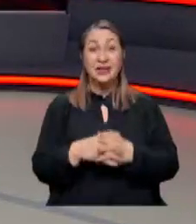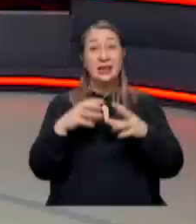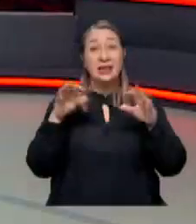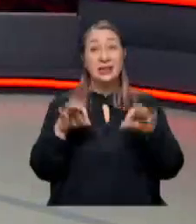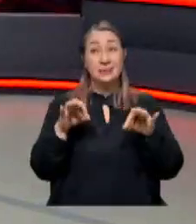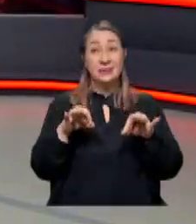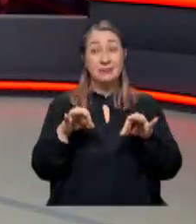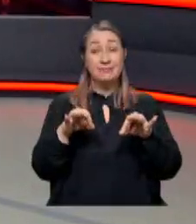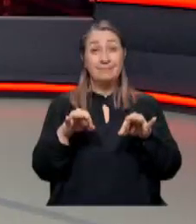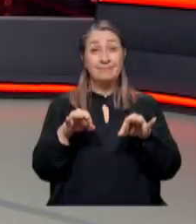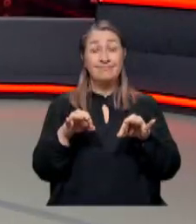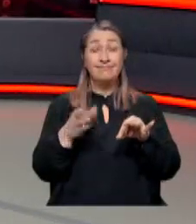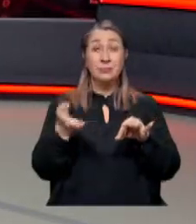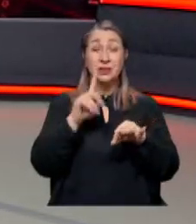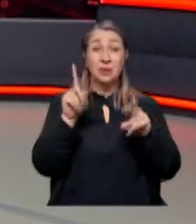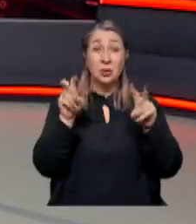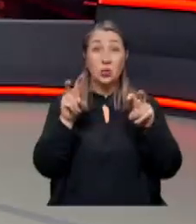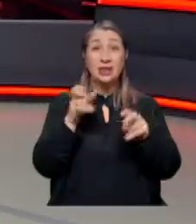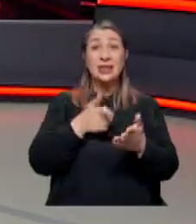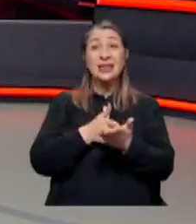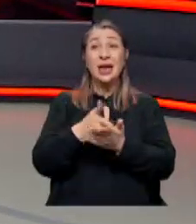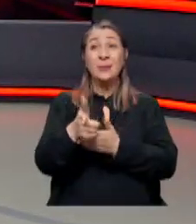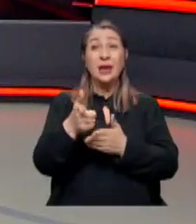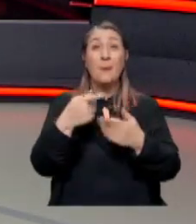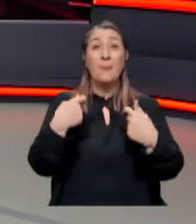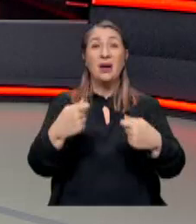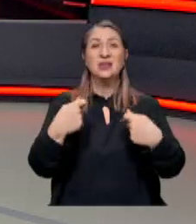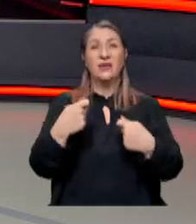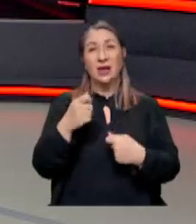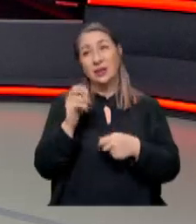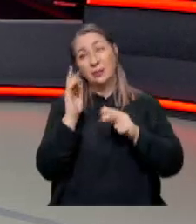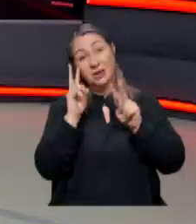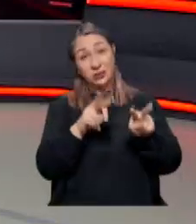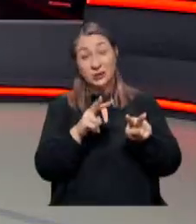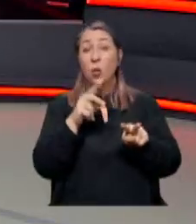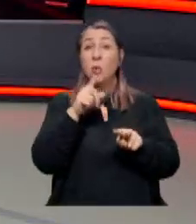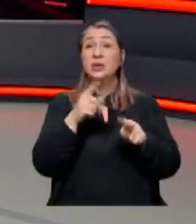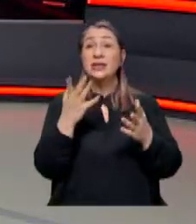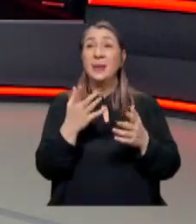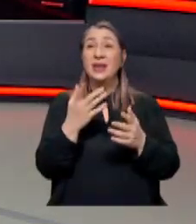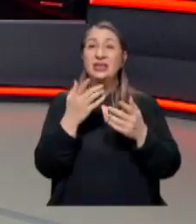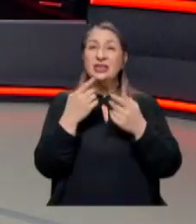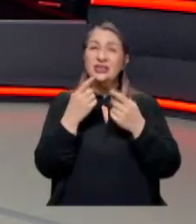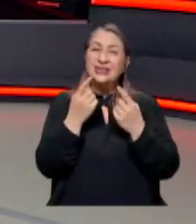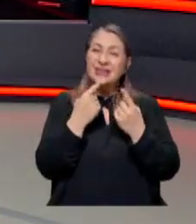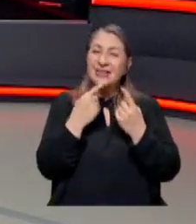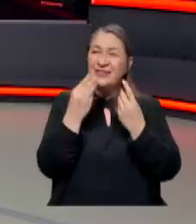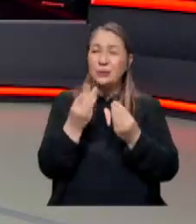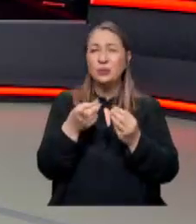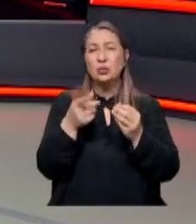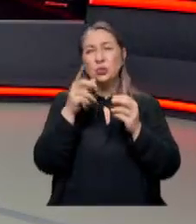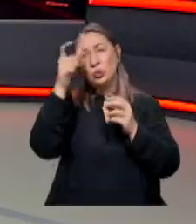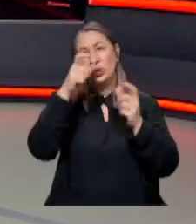Şimdi başka bir konuya gideceğiz. Tarımdaki maliyetlere gideceğiz. Orada tabii latife yapmak bu ülkede çok